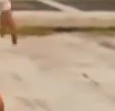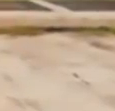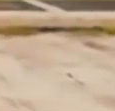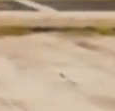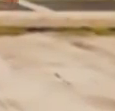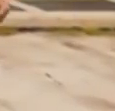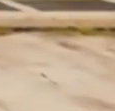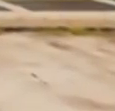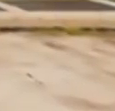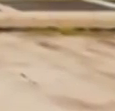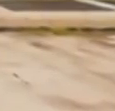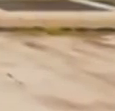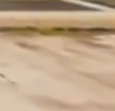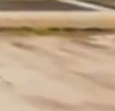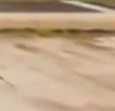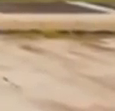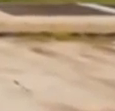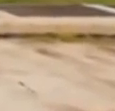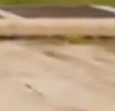in action.